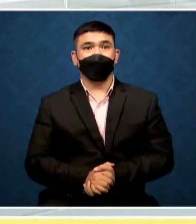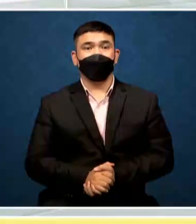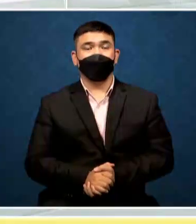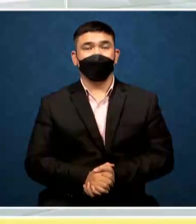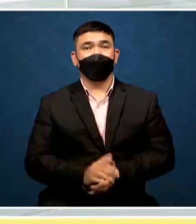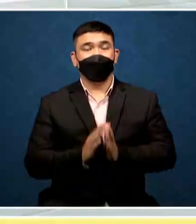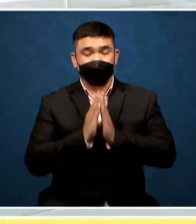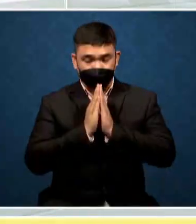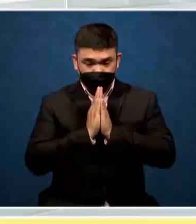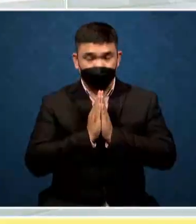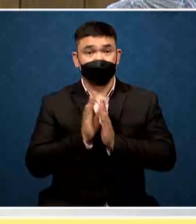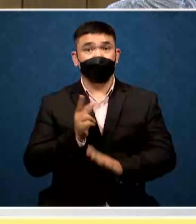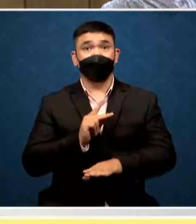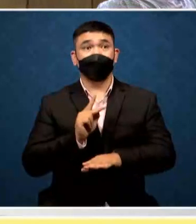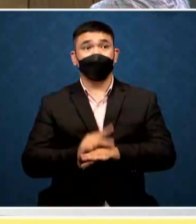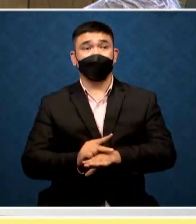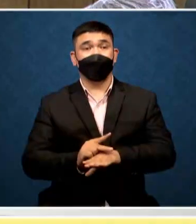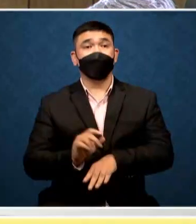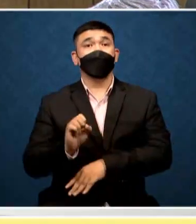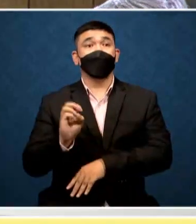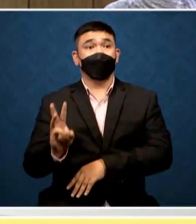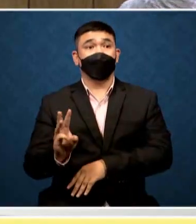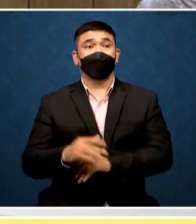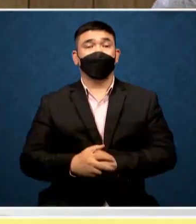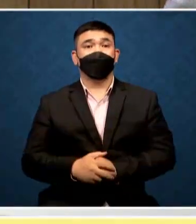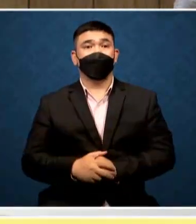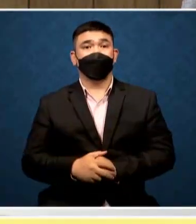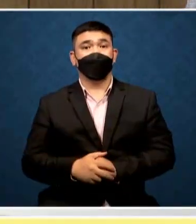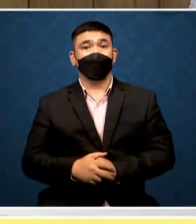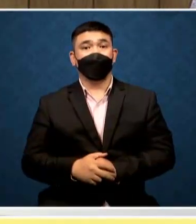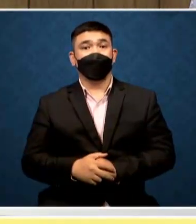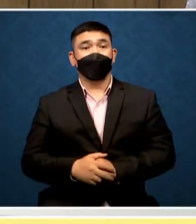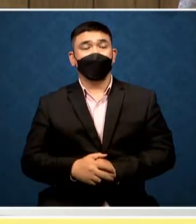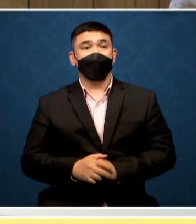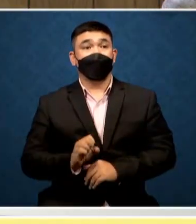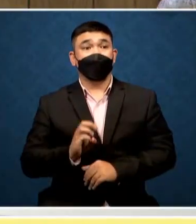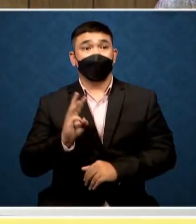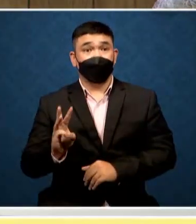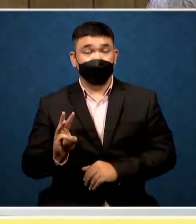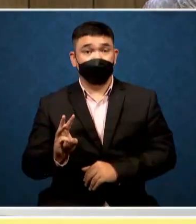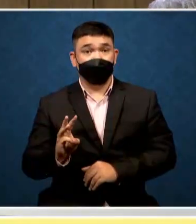กราบเรียนท่านประธานวุฒิสภาที่เคารพท่านวุฒิสภา